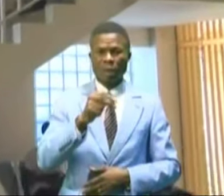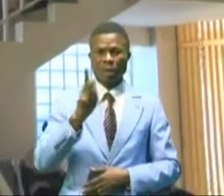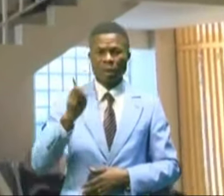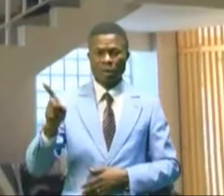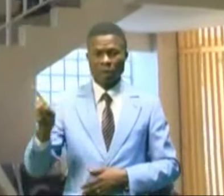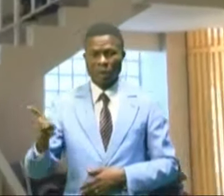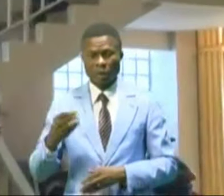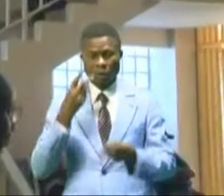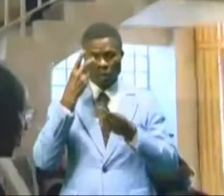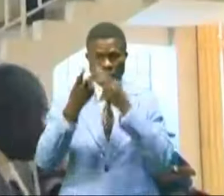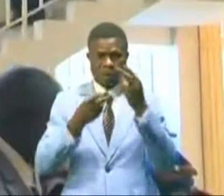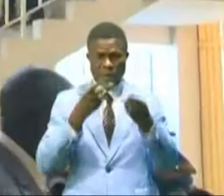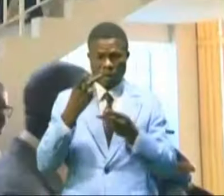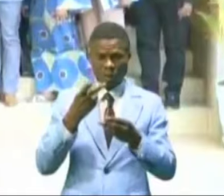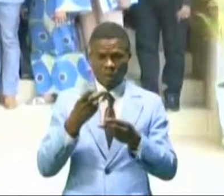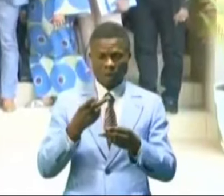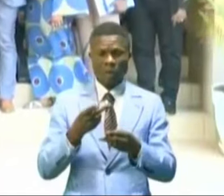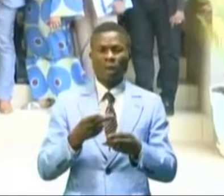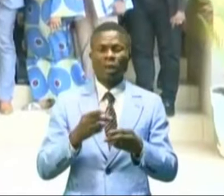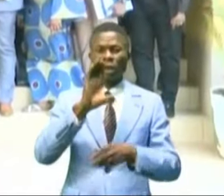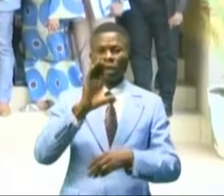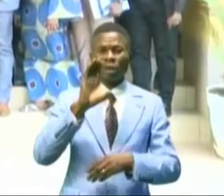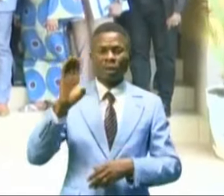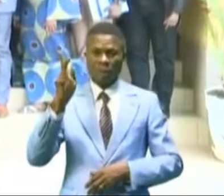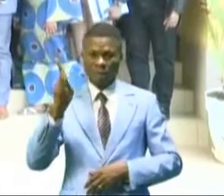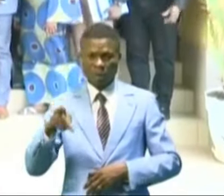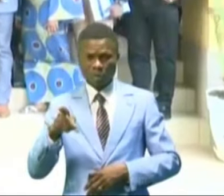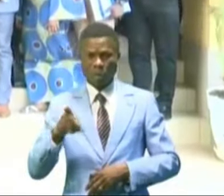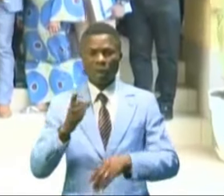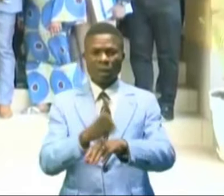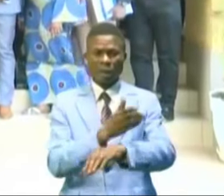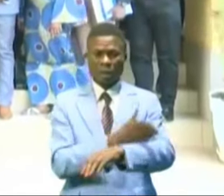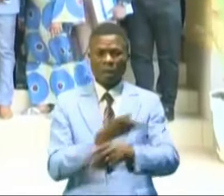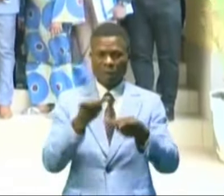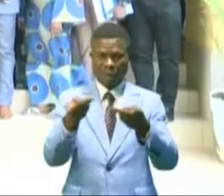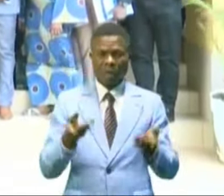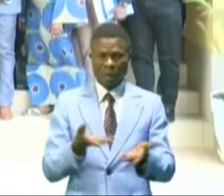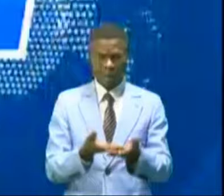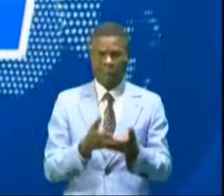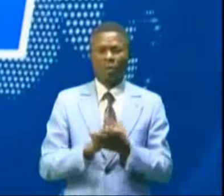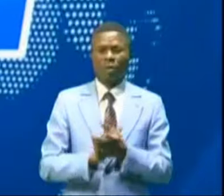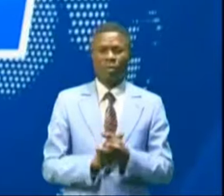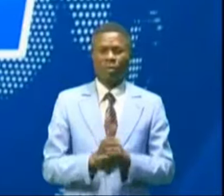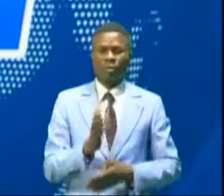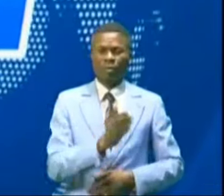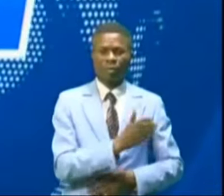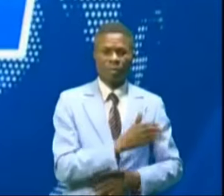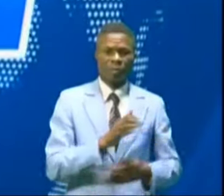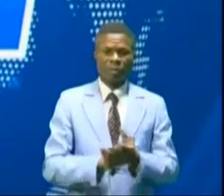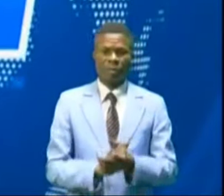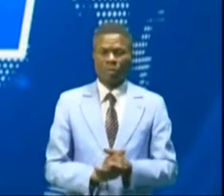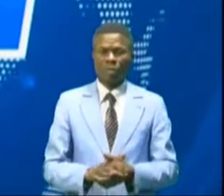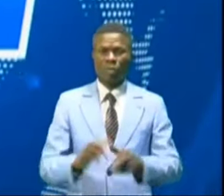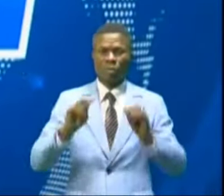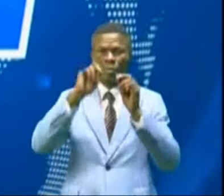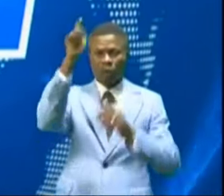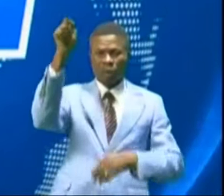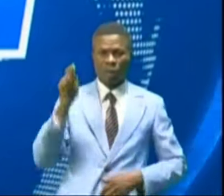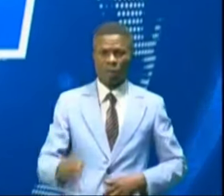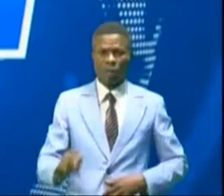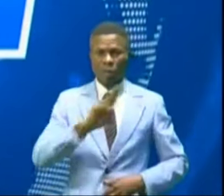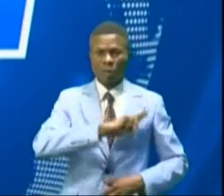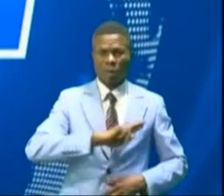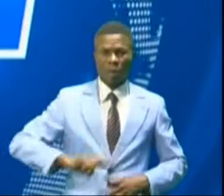de la visite de membres du CCP. La journée a été sanctionnée par la photo de famille. Les forces armées de la